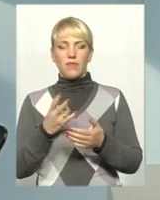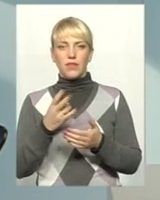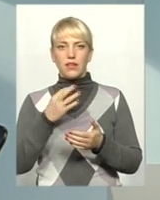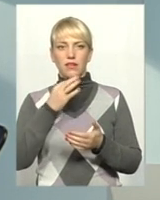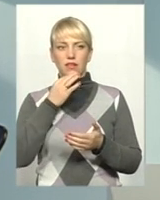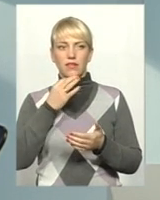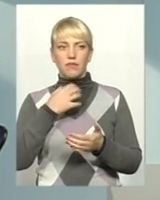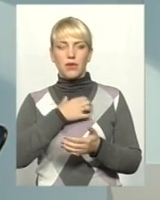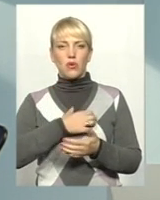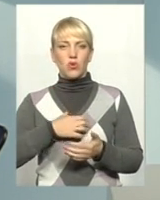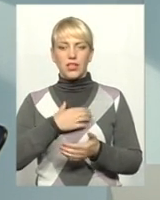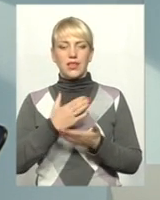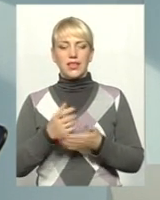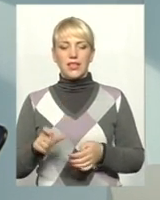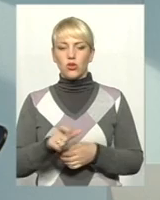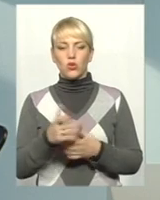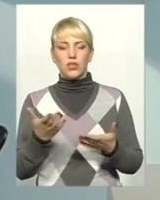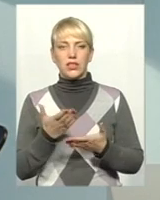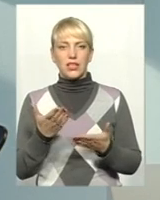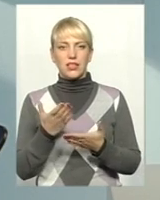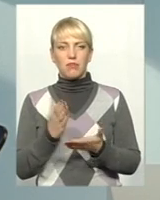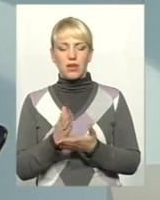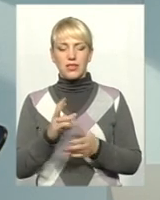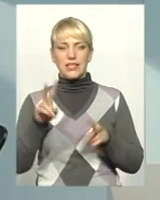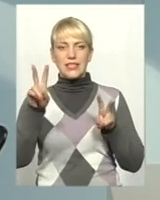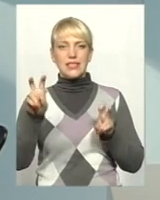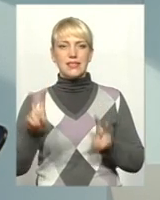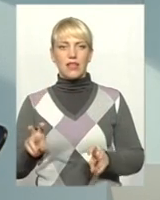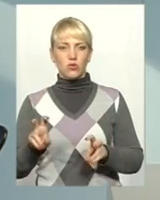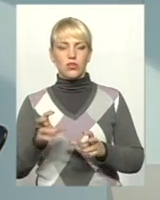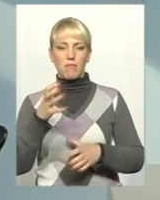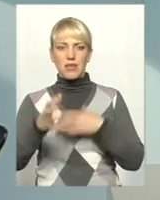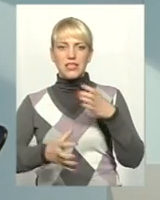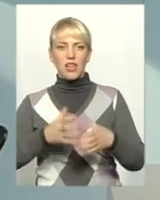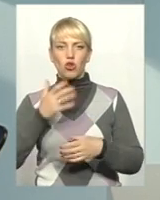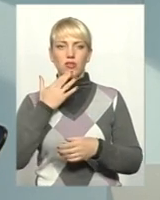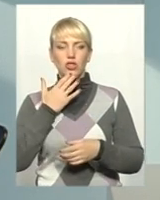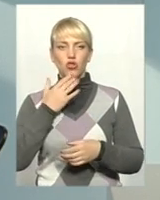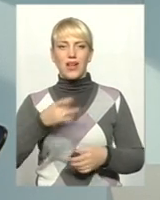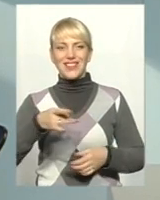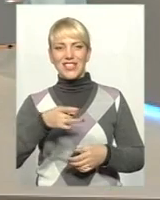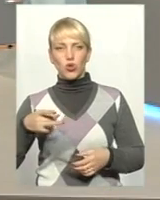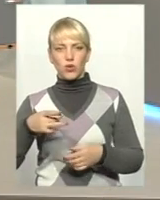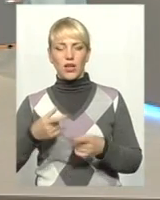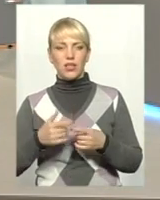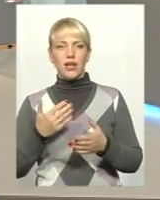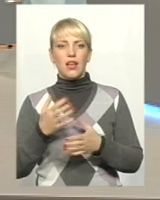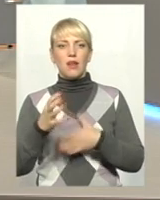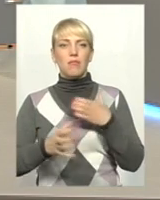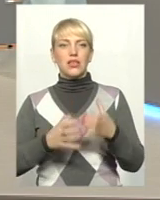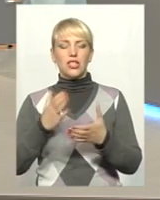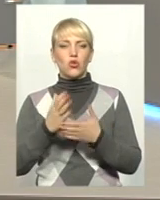повинна мати певні пріоритети. Є дороги, які мають статус міжнародний, національний, регіональний. Ну, наприклад, у нас статус міжнародний